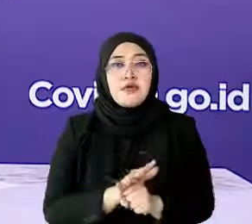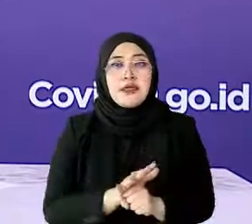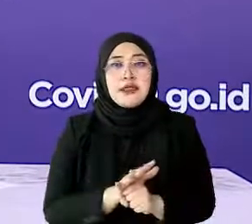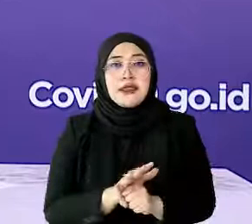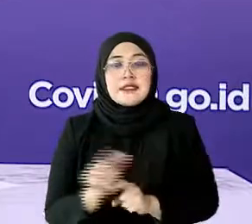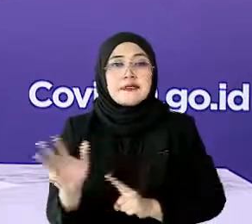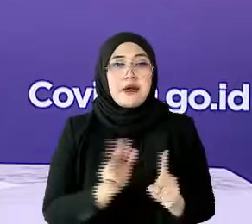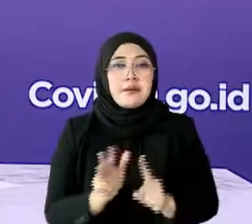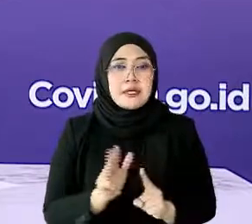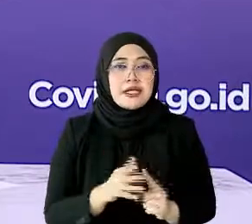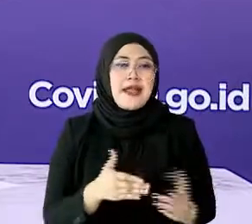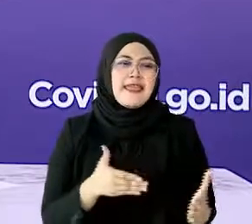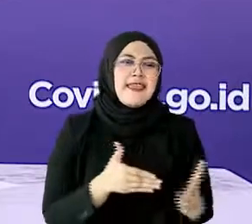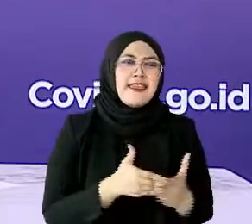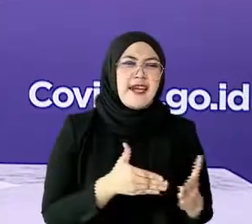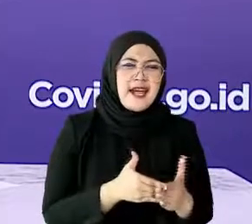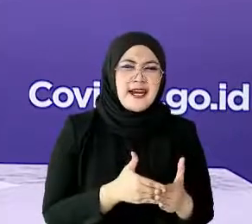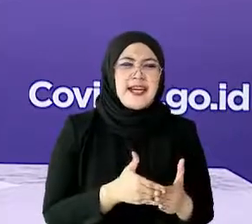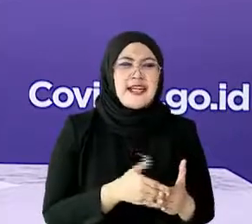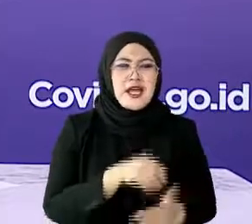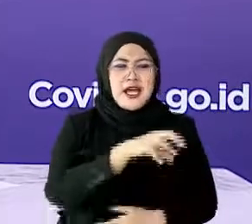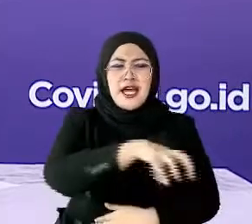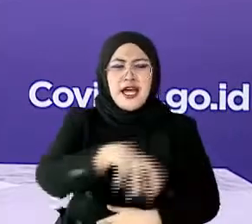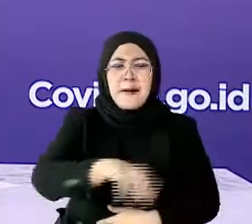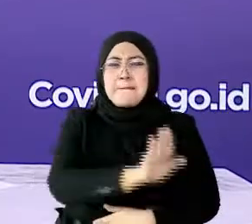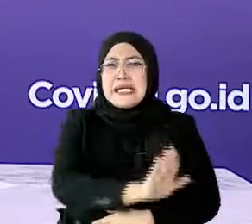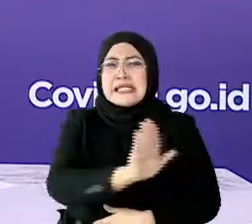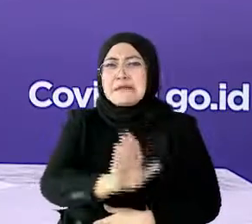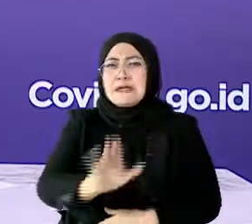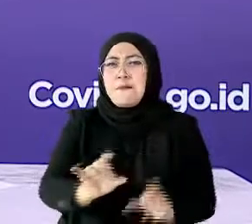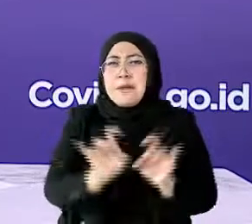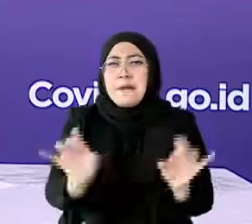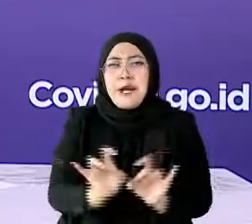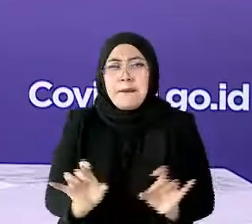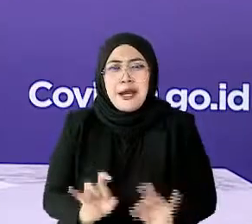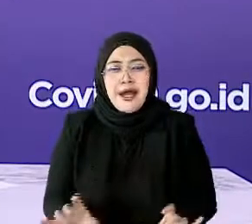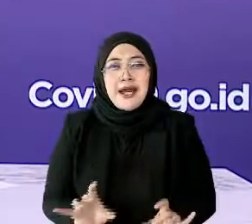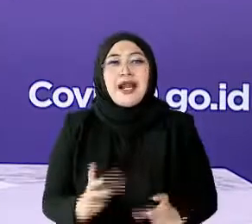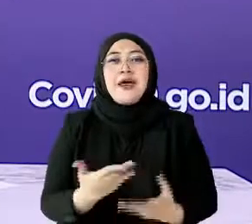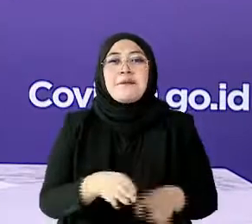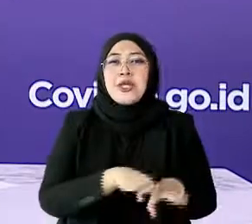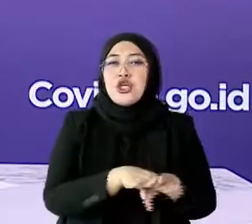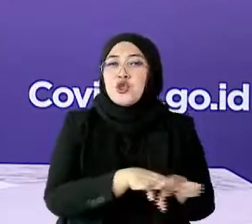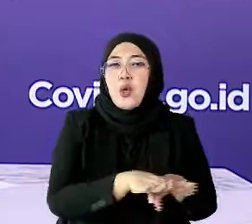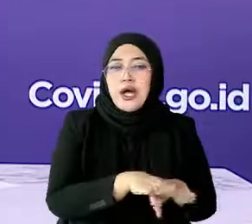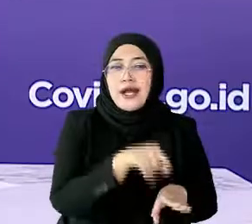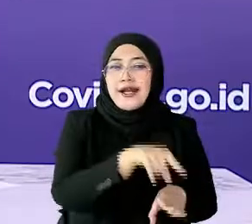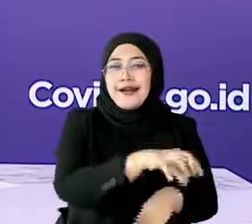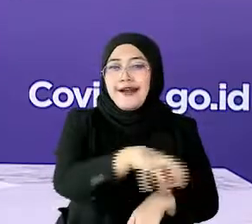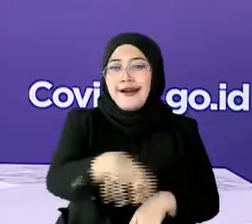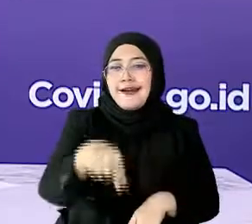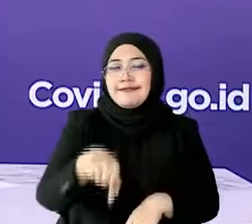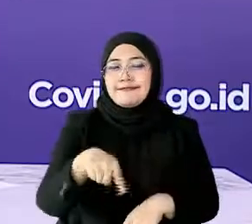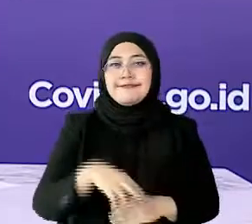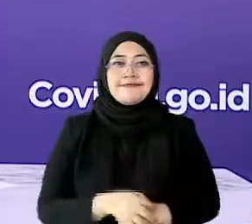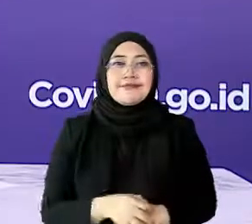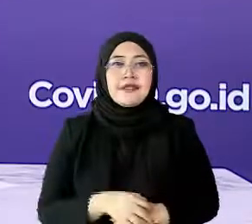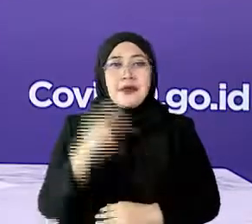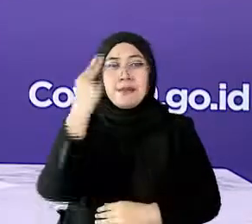dengan tantangan yang khas dari setiap daerah dan diharapkan dapat diselesaikan secara lebih efektif